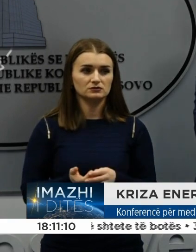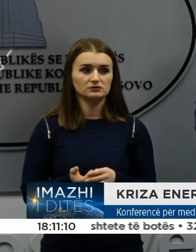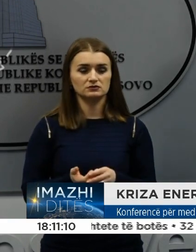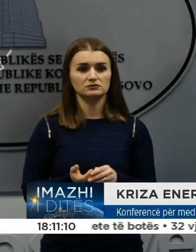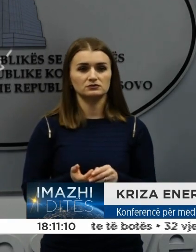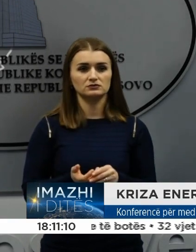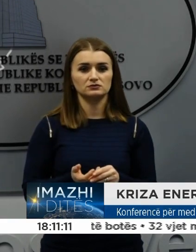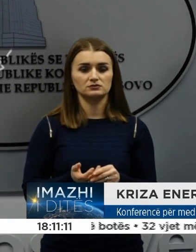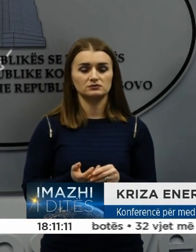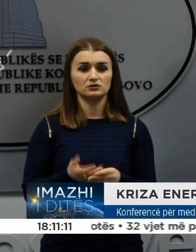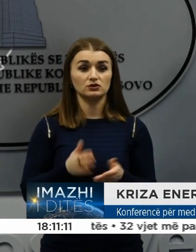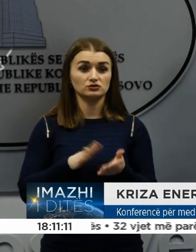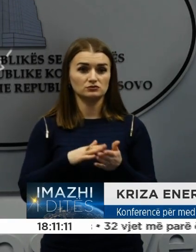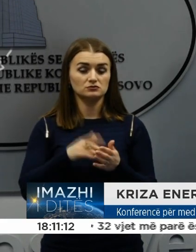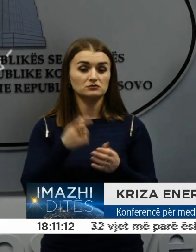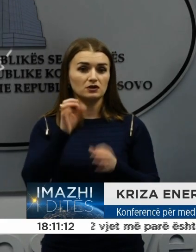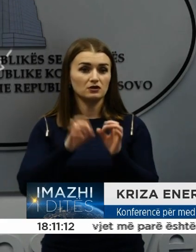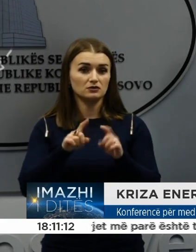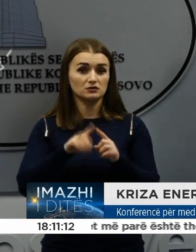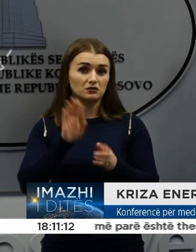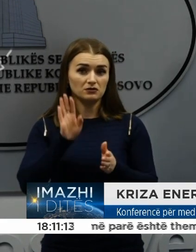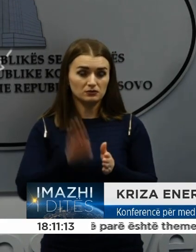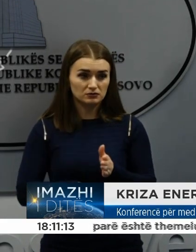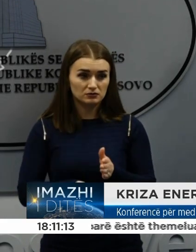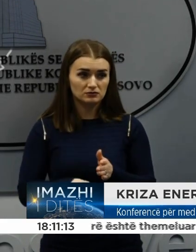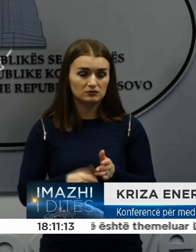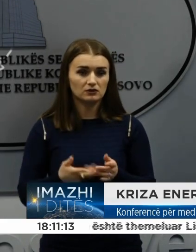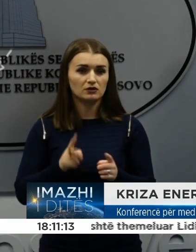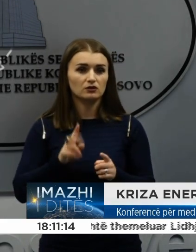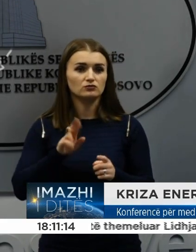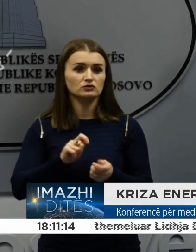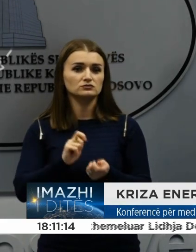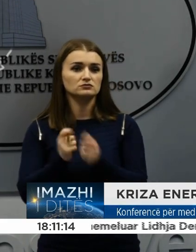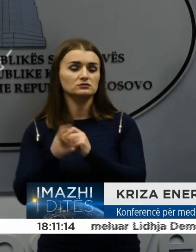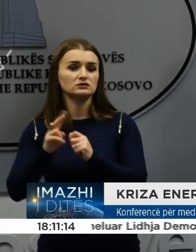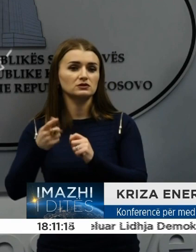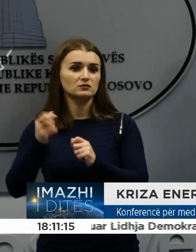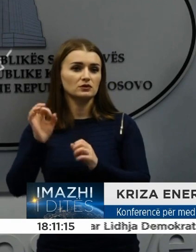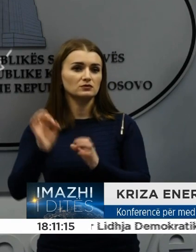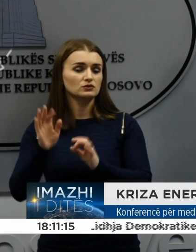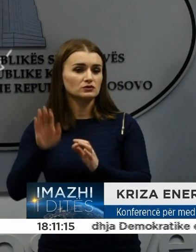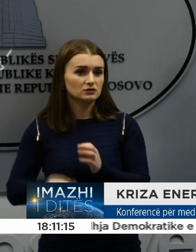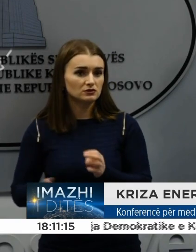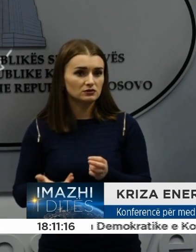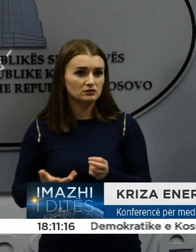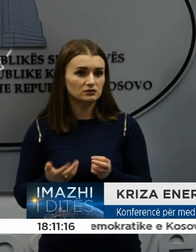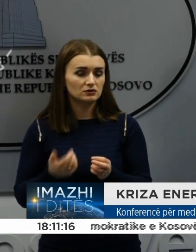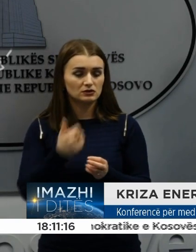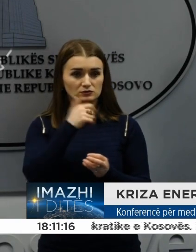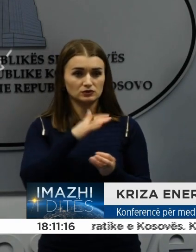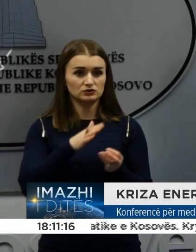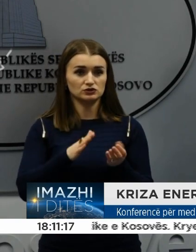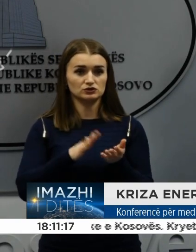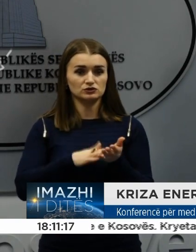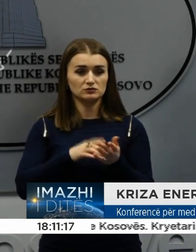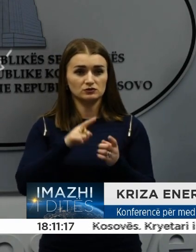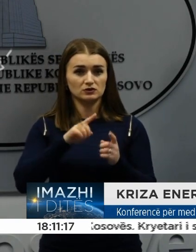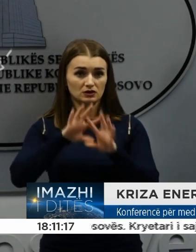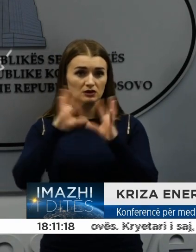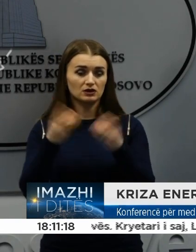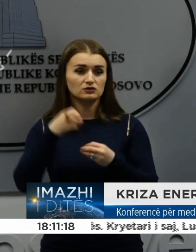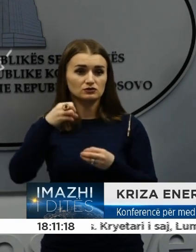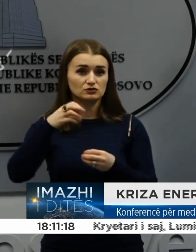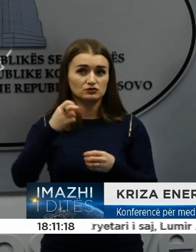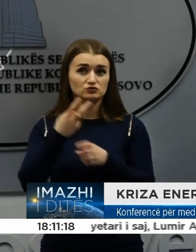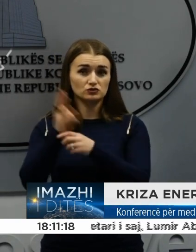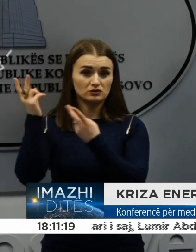më i ullë se sa qmimi tregut, kjo e bënd që çmimi në tarifa tjetë pak më i lirë, sepse sikur ta kështë marrë komplet këtë sasi dhe ta kështë për tu, mund